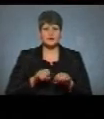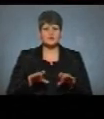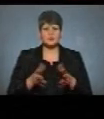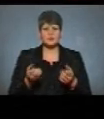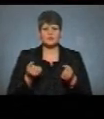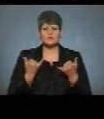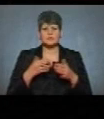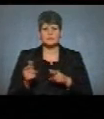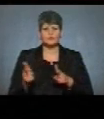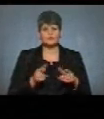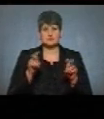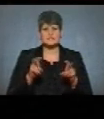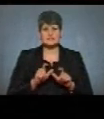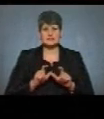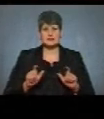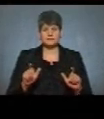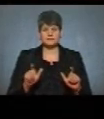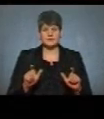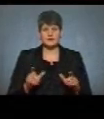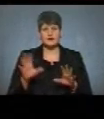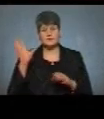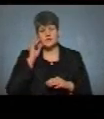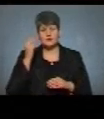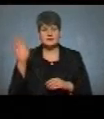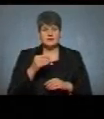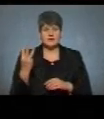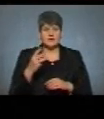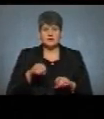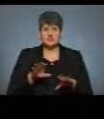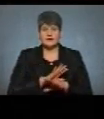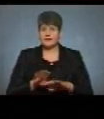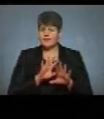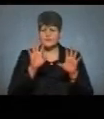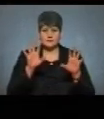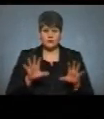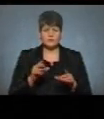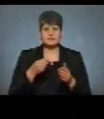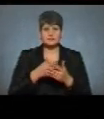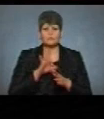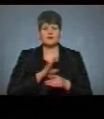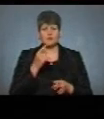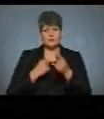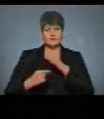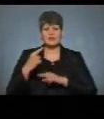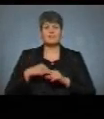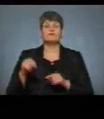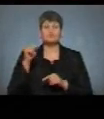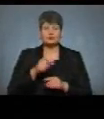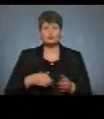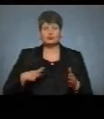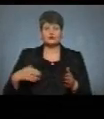на підготовчому засіданні. Я вважаю, що всі ці три рішення є незаконними і тарифи повинні бути відновлені в тій редакції, які діяли до